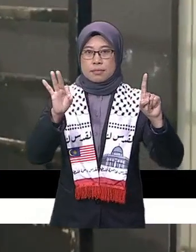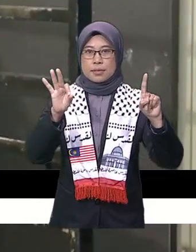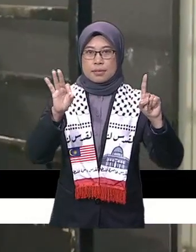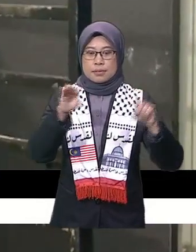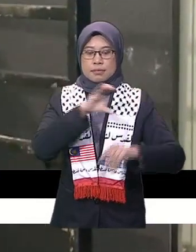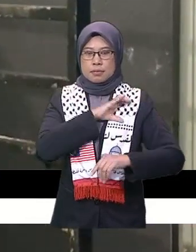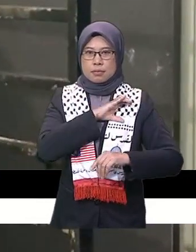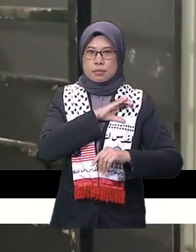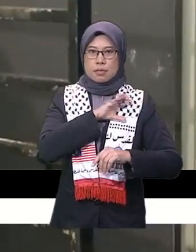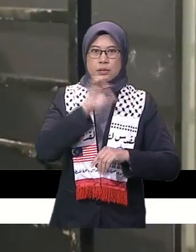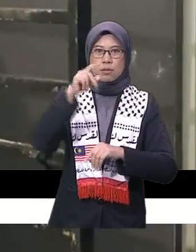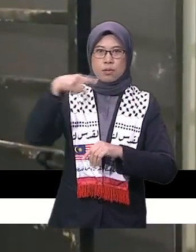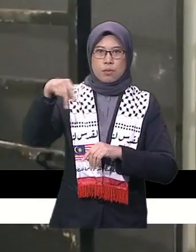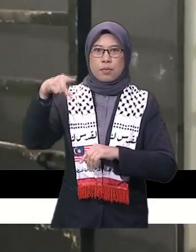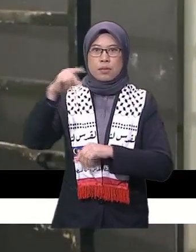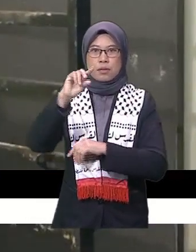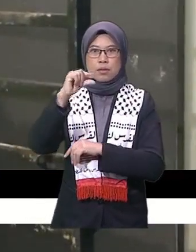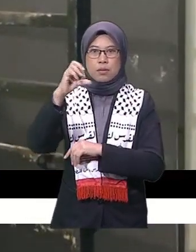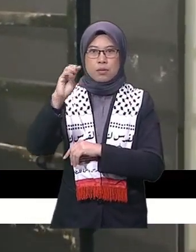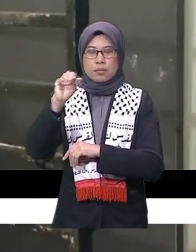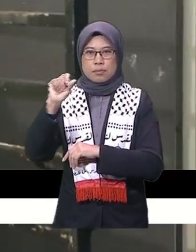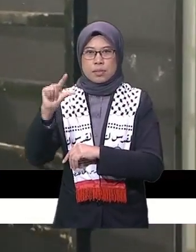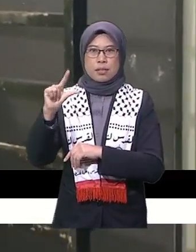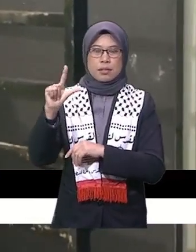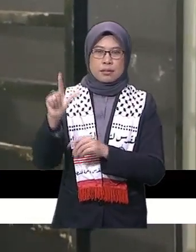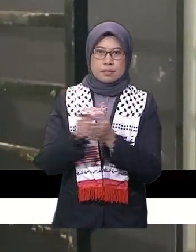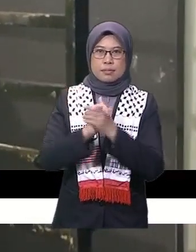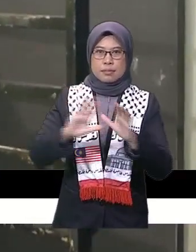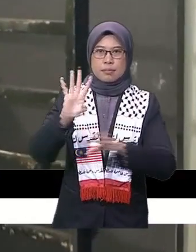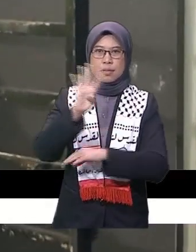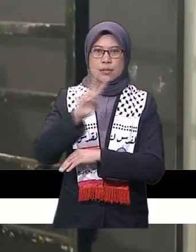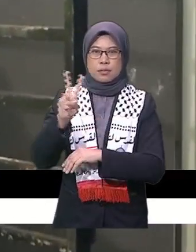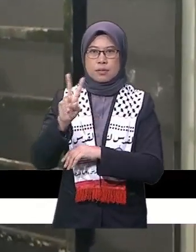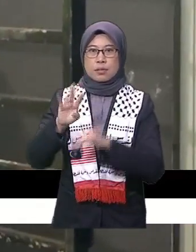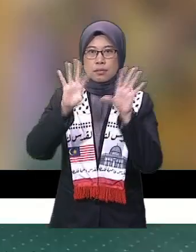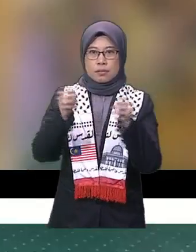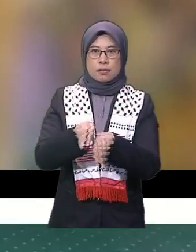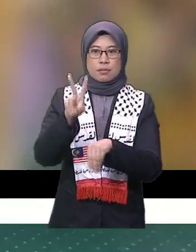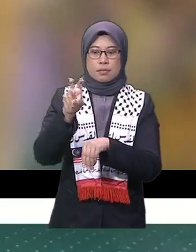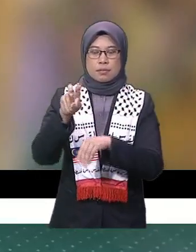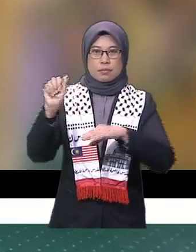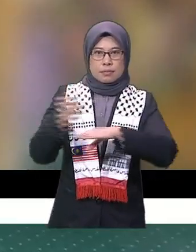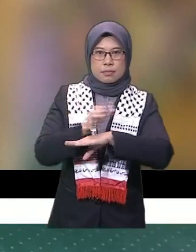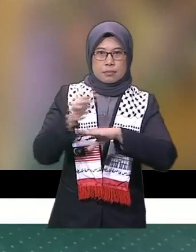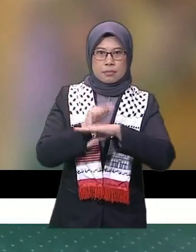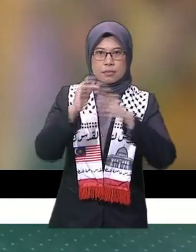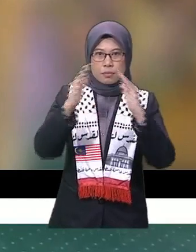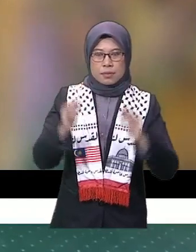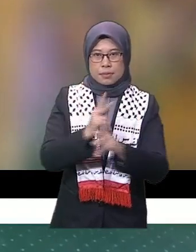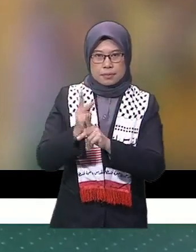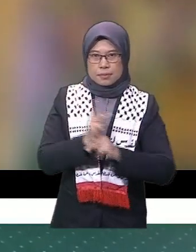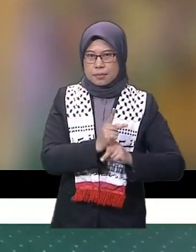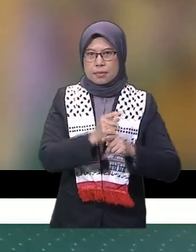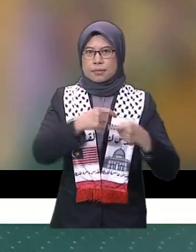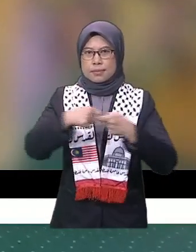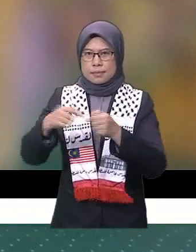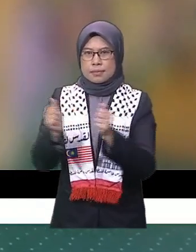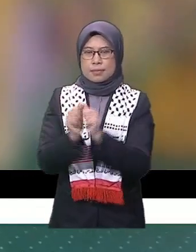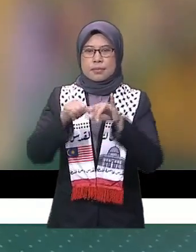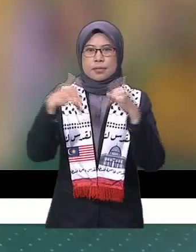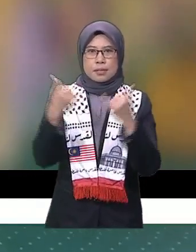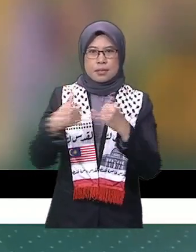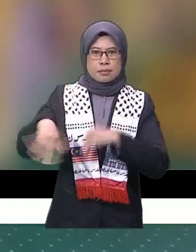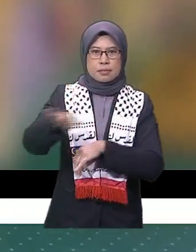PDRM melancarkan Op Global serta menyelamatkan 402 kanak-kanak dari 20 rumah perlindungan yang mempunyai kaitan dengan syarikat terbabit di